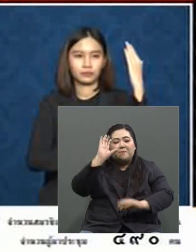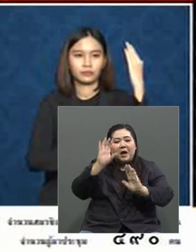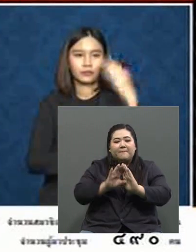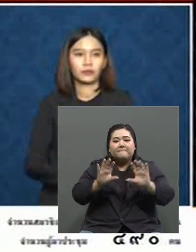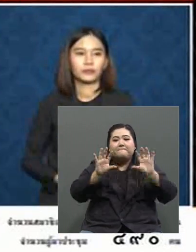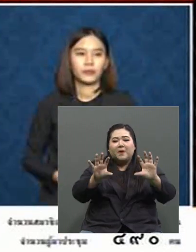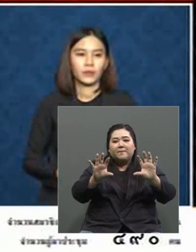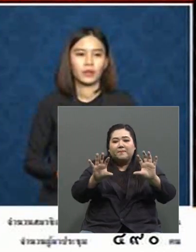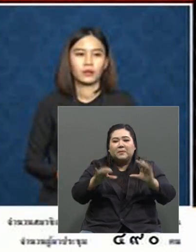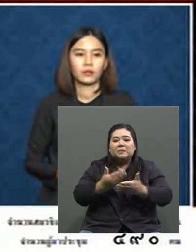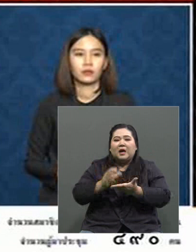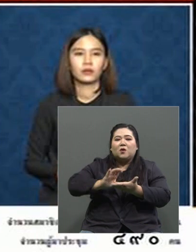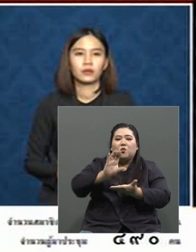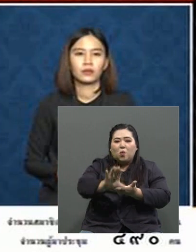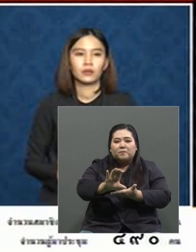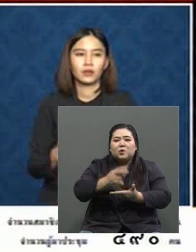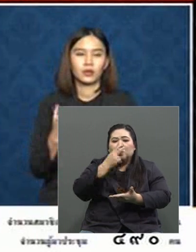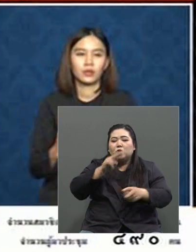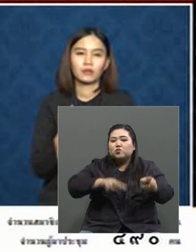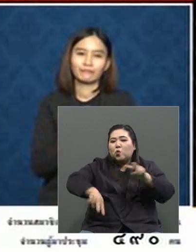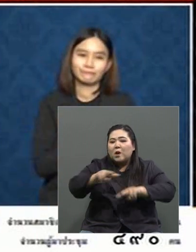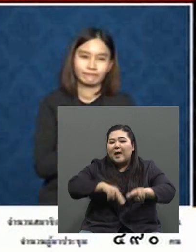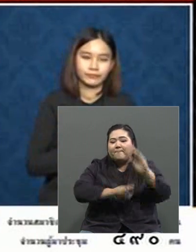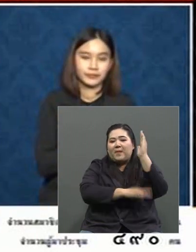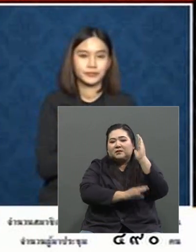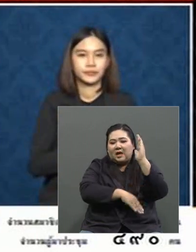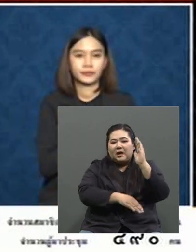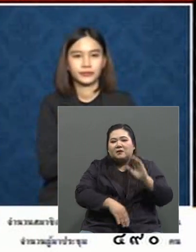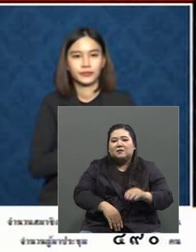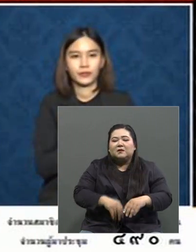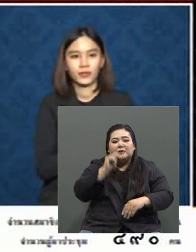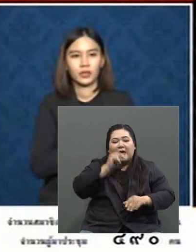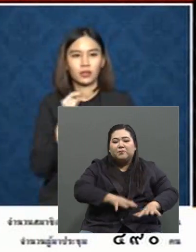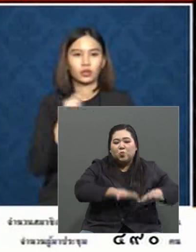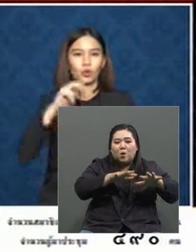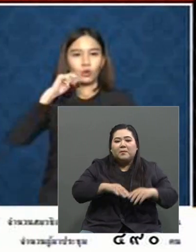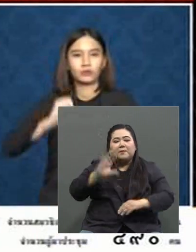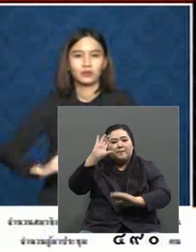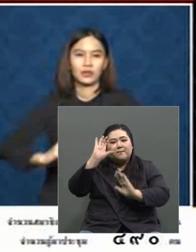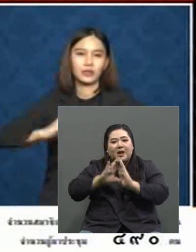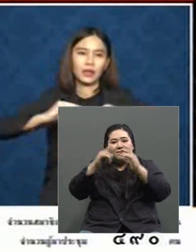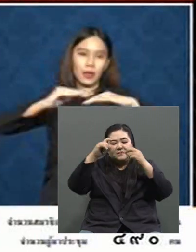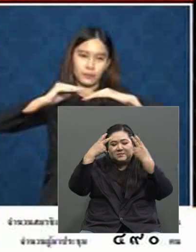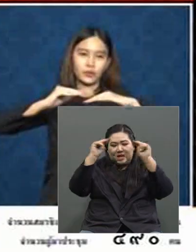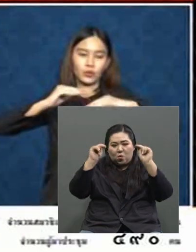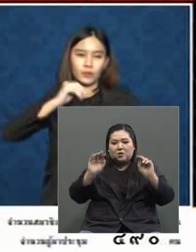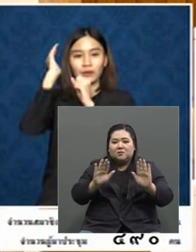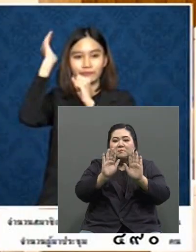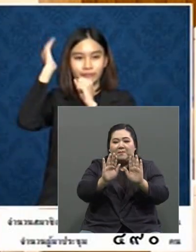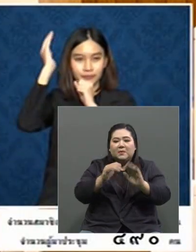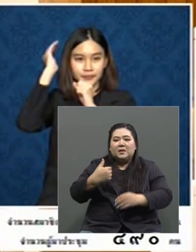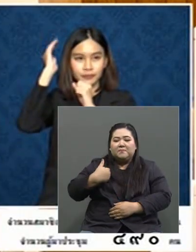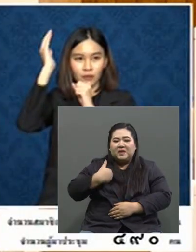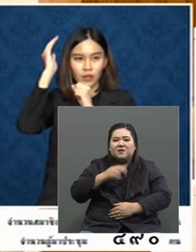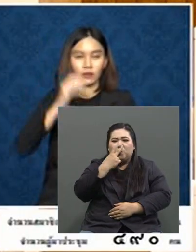งบปริมาณในการดูแลพื้นที่ภาคใต้ในร่างงบประริมาณครับทำทำให้นายพิเชษฐเชื้อเมืองพ่านประธานการประชุมได้ทักท้วงว่า